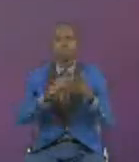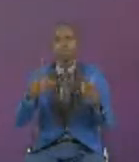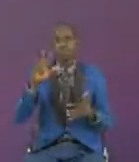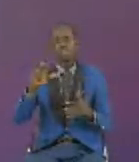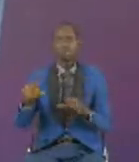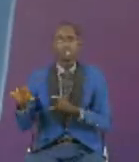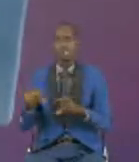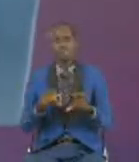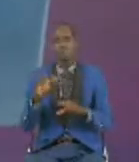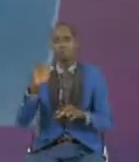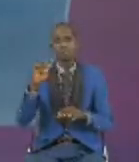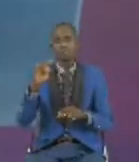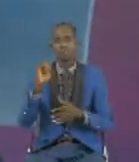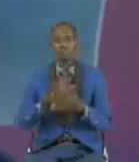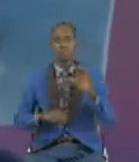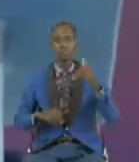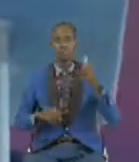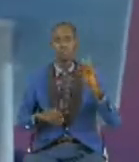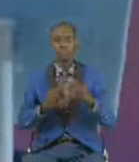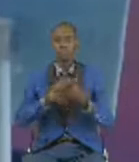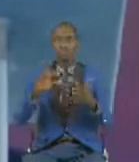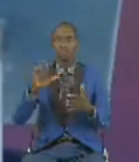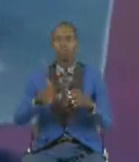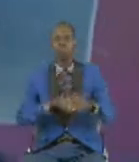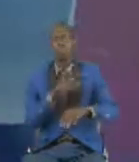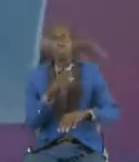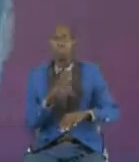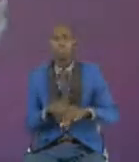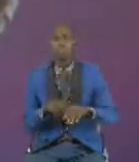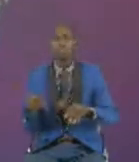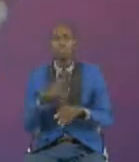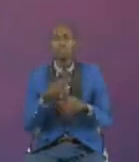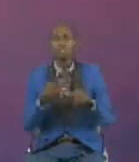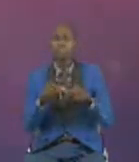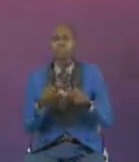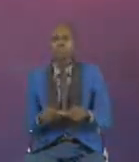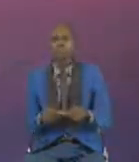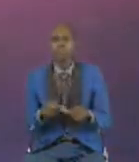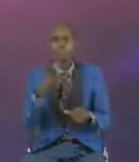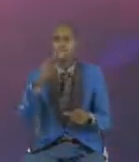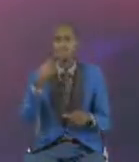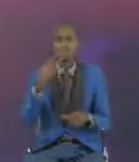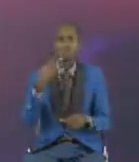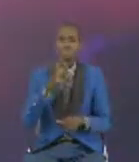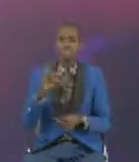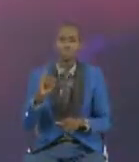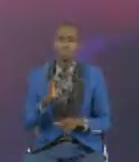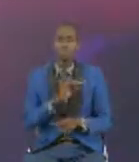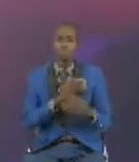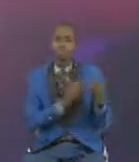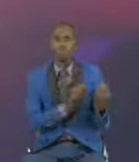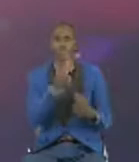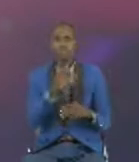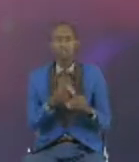3. Acte 14, 3. Il restait cependant assez longtemps à Icône, parlant